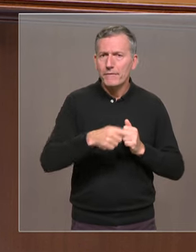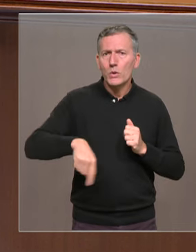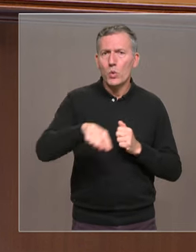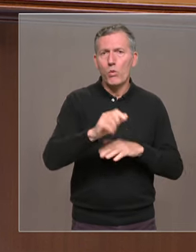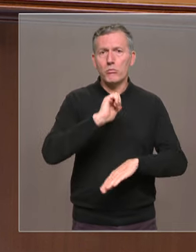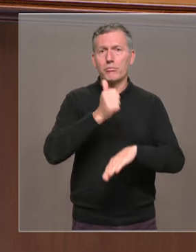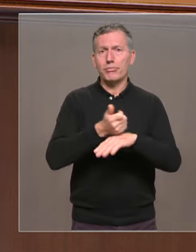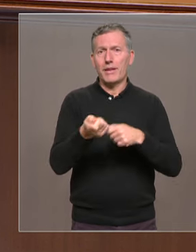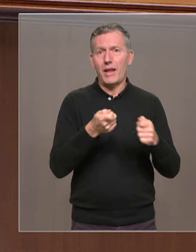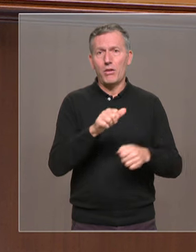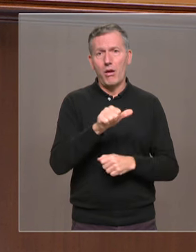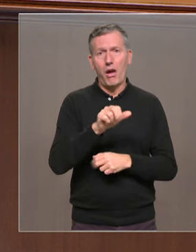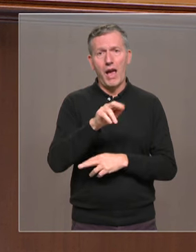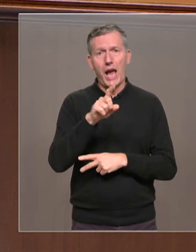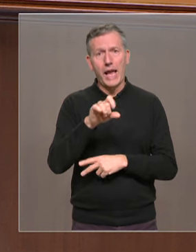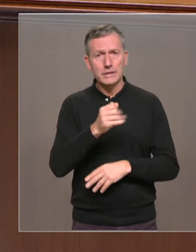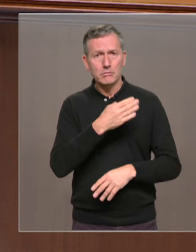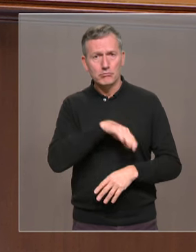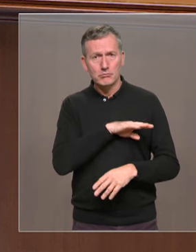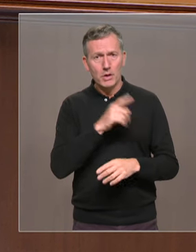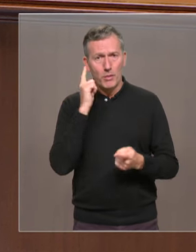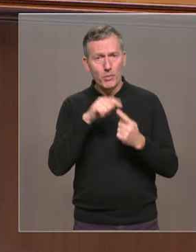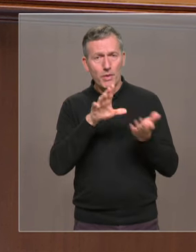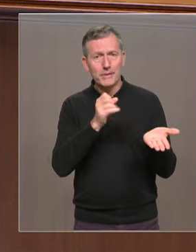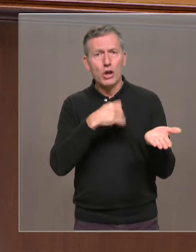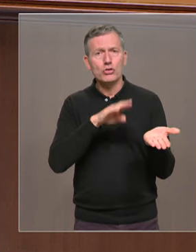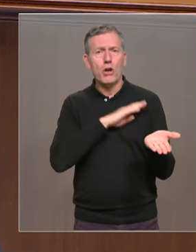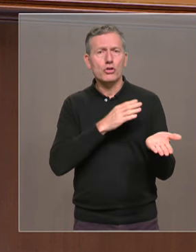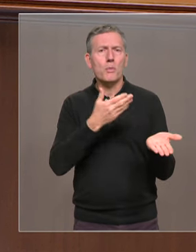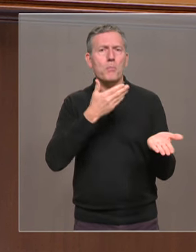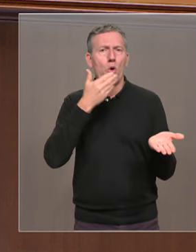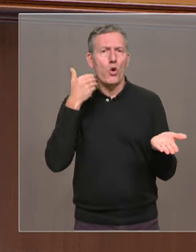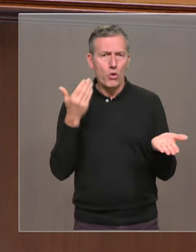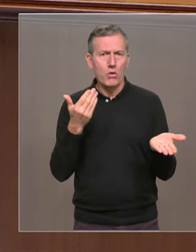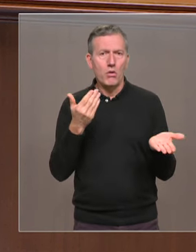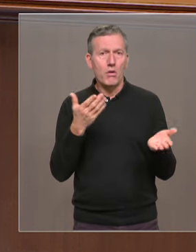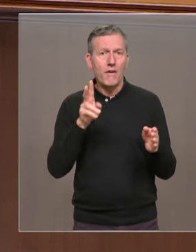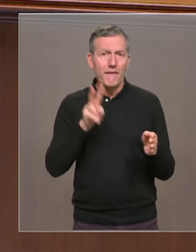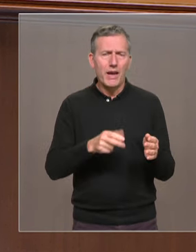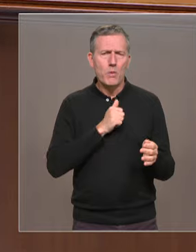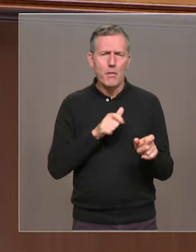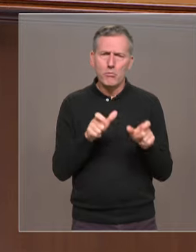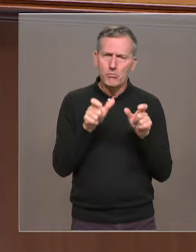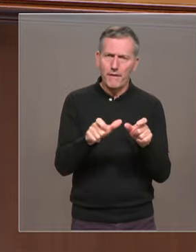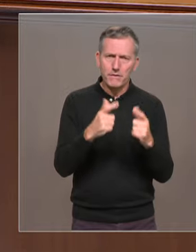direction du directeur de l'ARS et qui permettent là aussi d'améliorer la prise en charge. Et croyez que, sans ambiguïté, je veillerai à ce